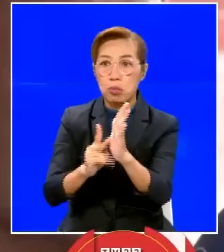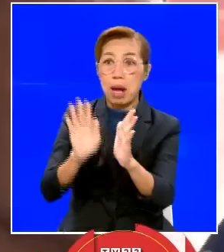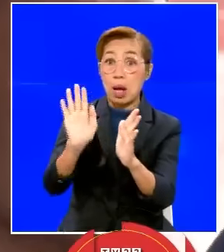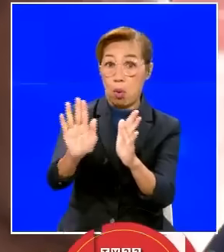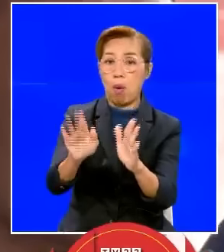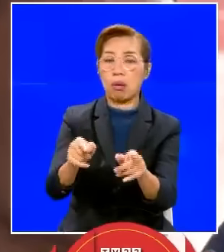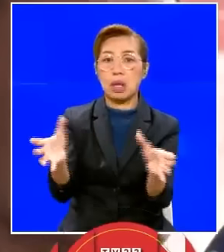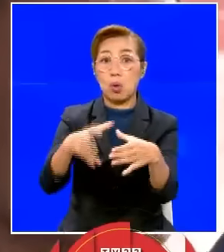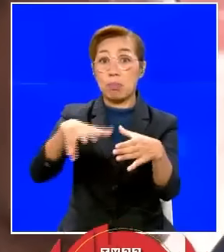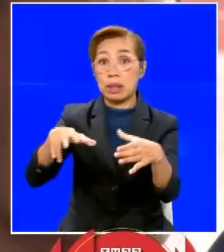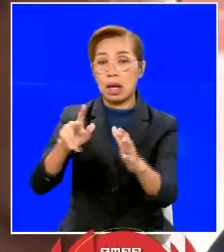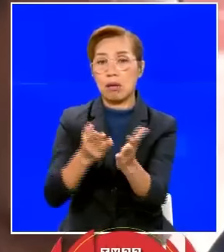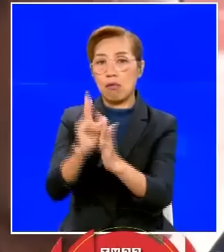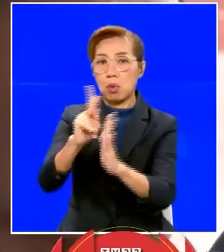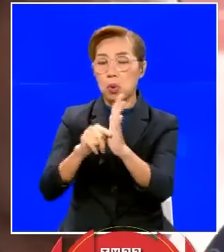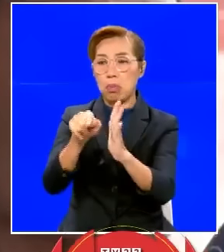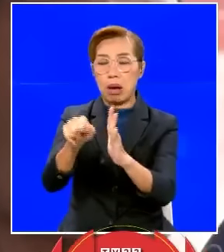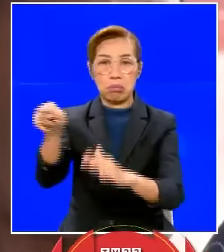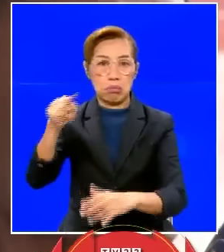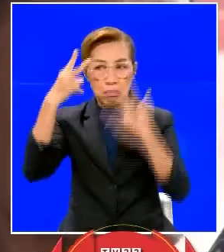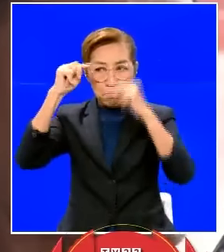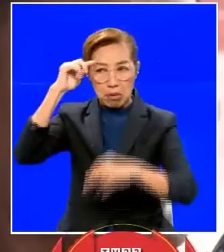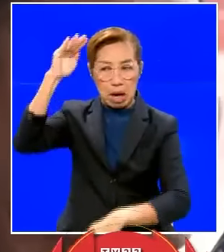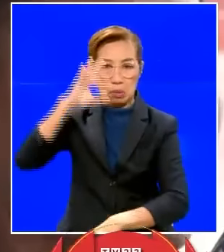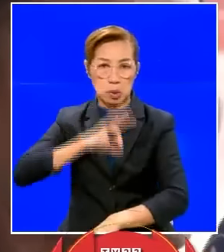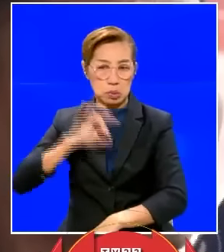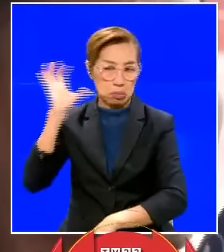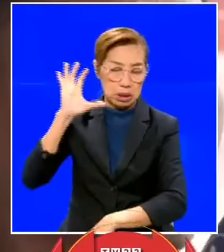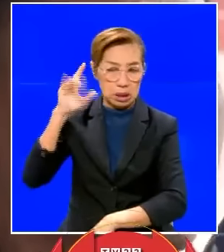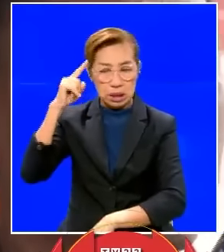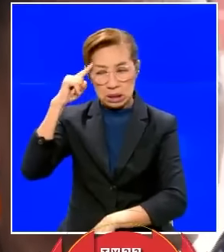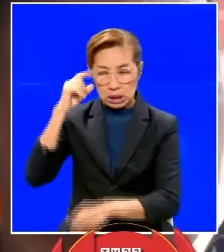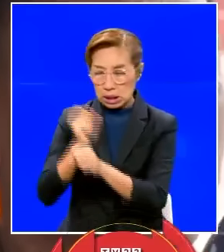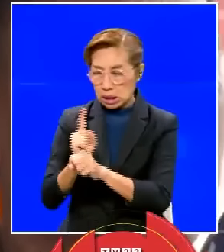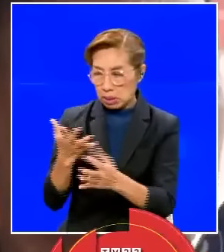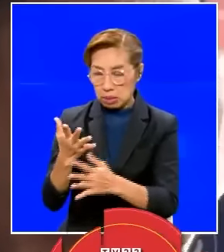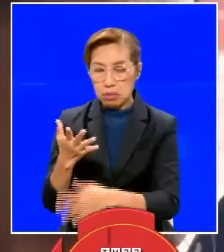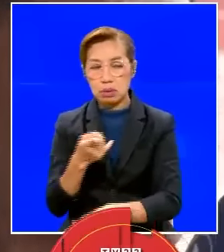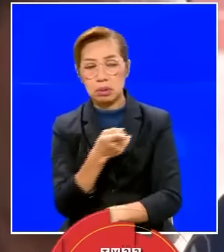เพื่อไทยอีกแล้วสุดท้ายก็ไม่รู้จะไปหาทางออกยังไงก็เลยต้องไปยืม